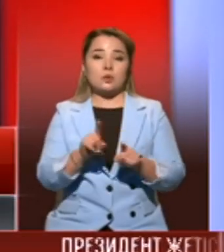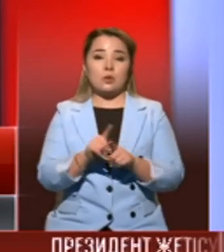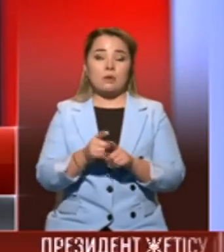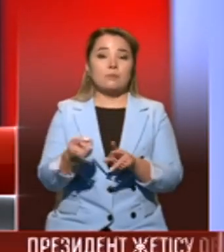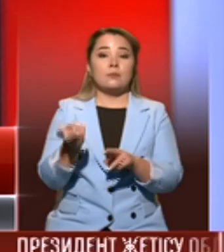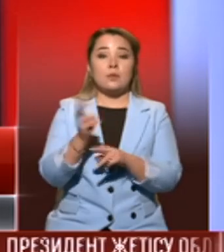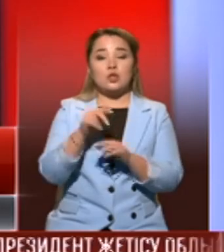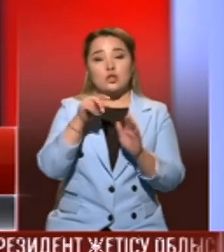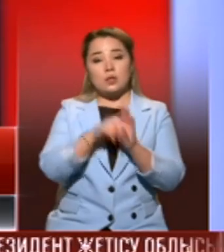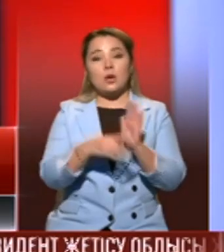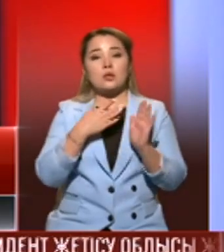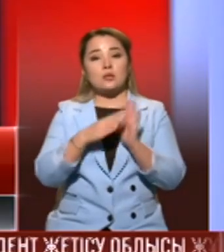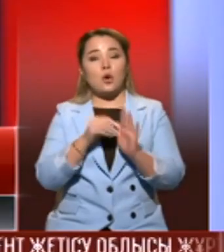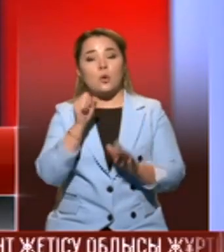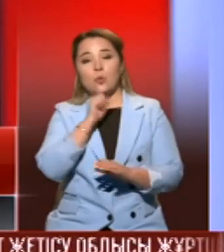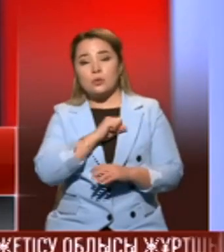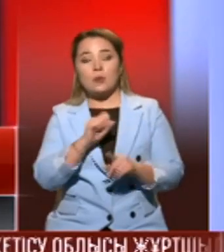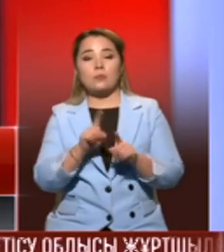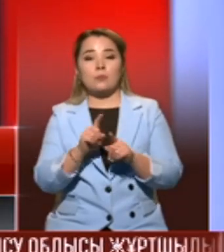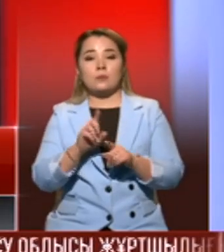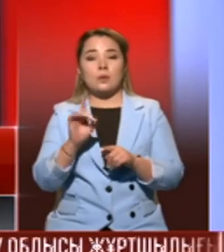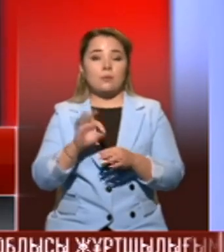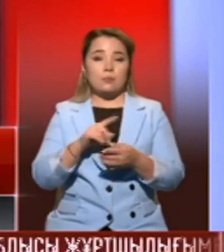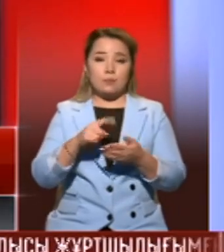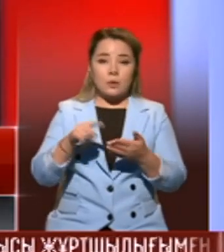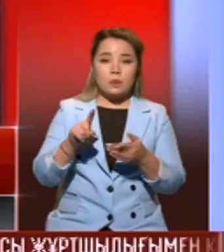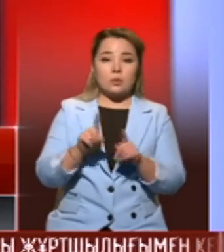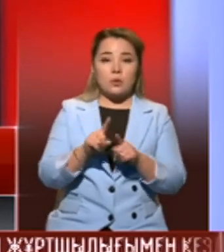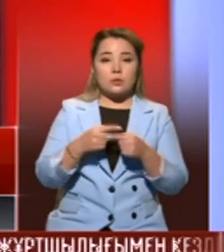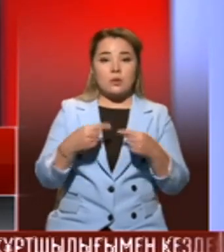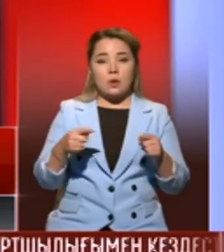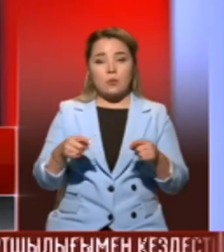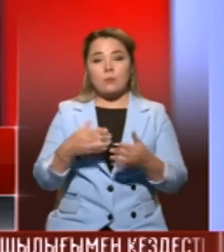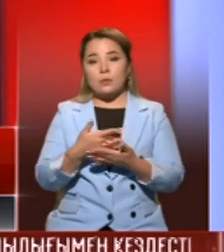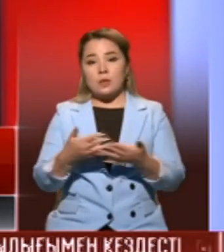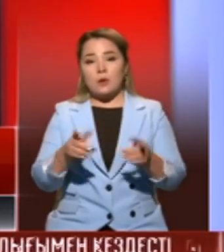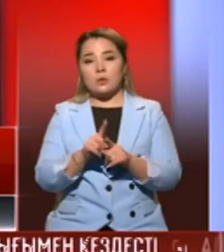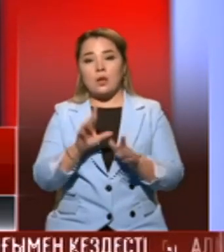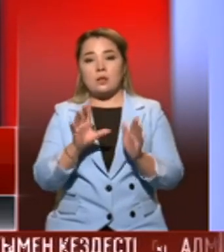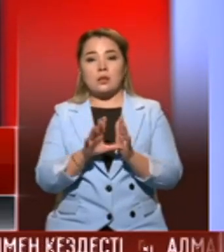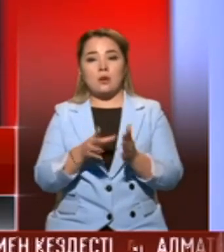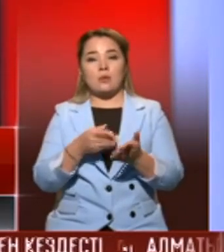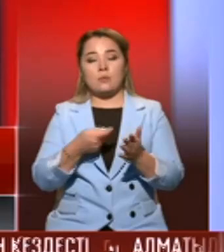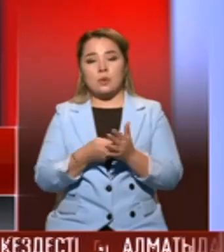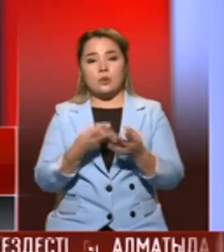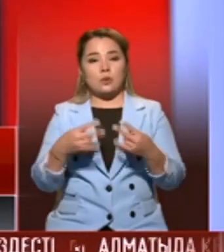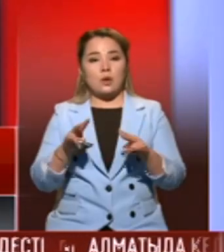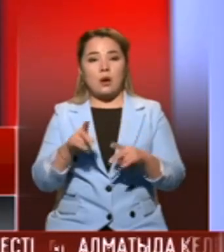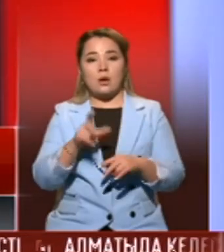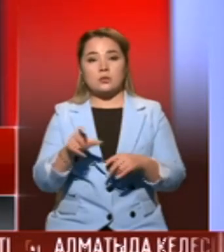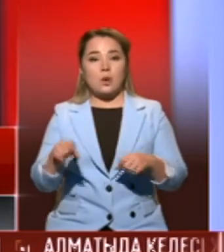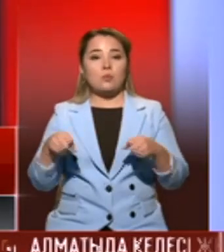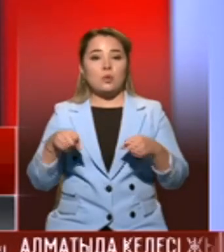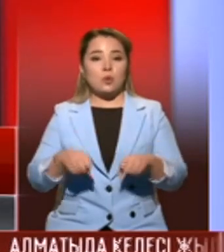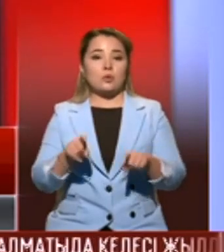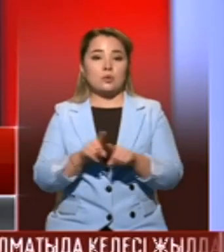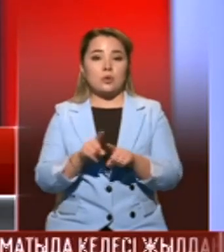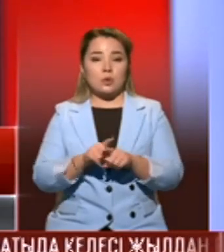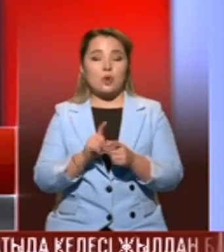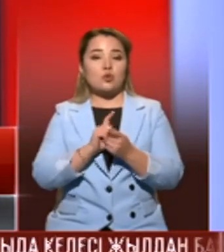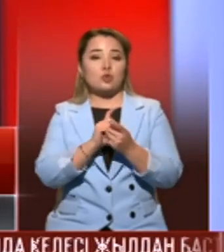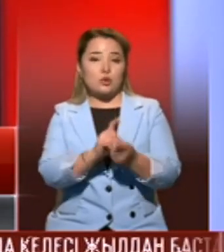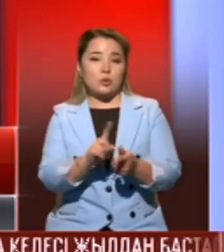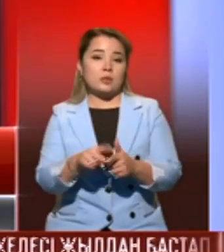ішіне жаңағы дауыс ұрлайсың, немесе брос жасайсың, немесе басқа нәрсені. Көп қуат қажет етпейді. Әрдайым мысалға азаматтық құқықтар үшін